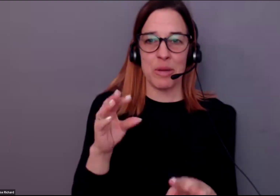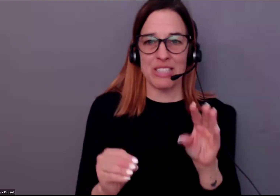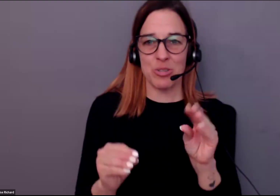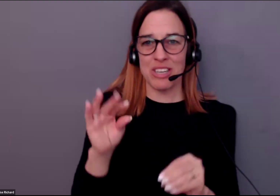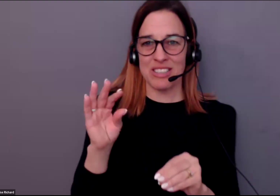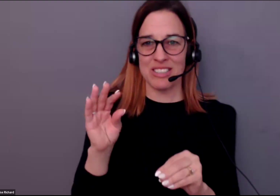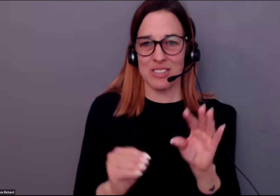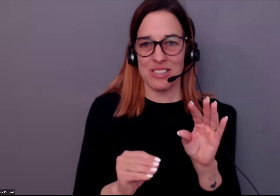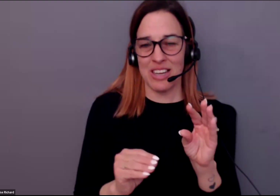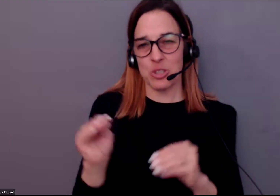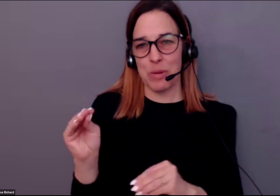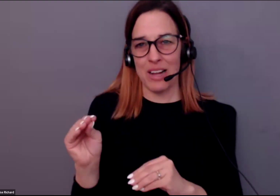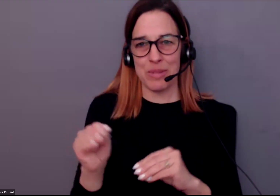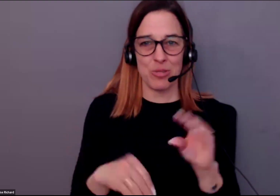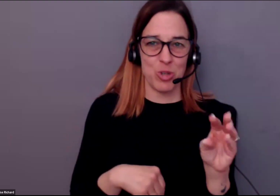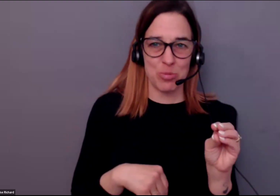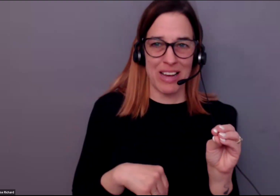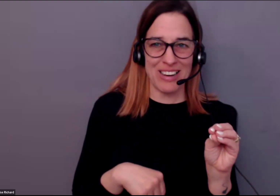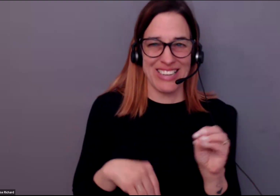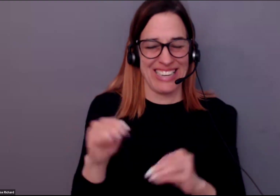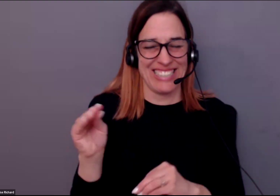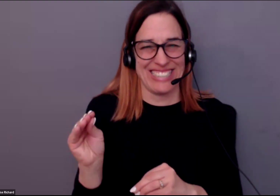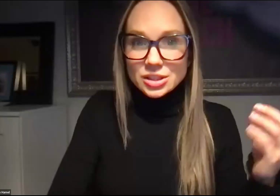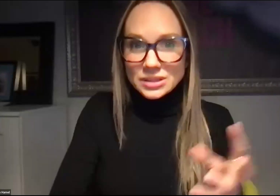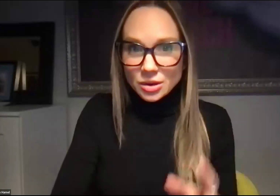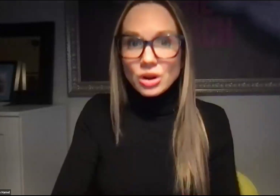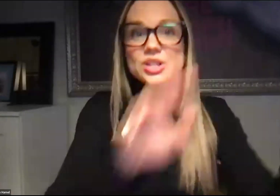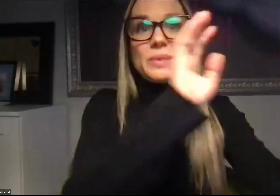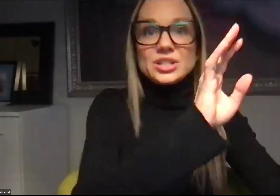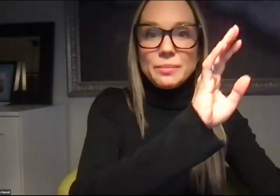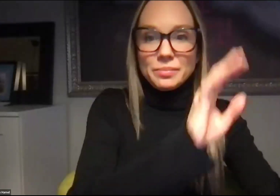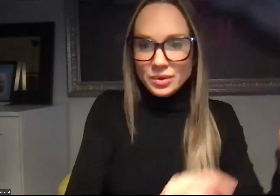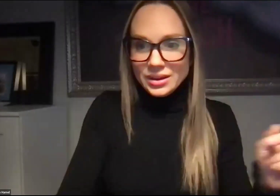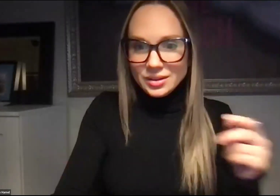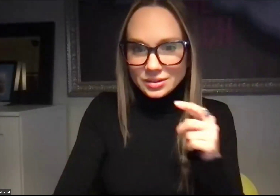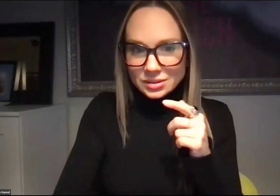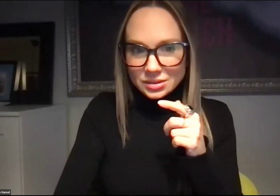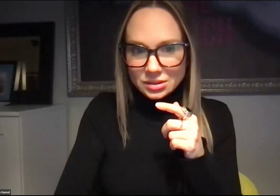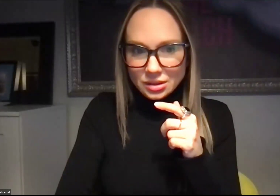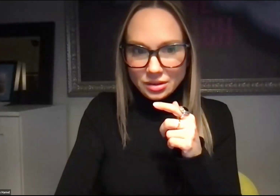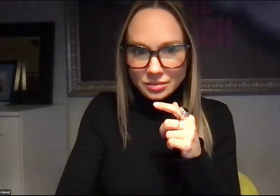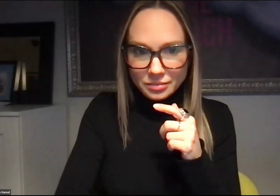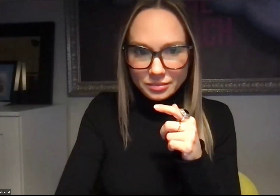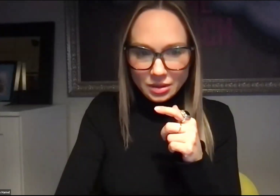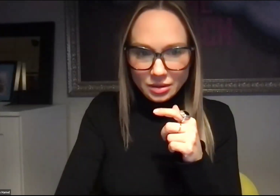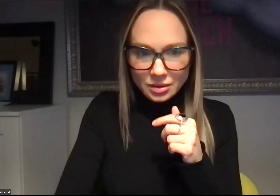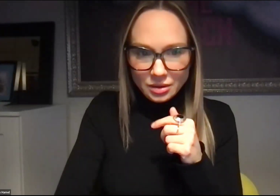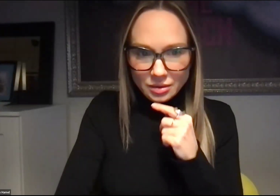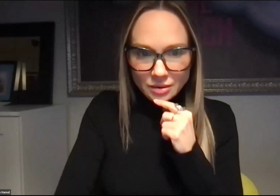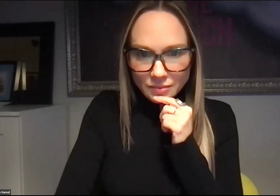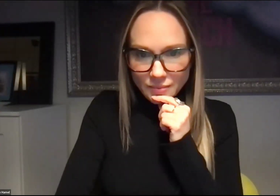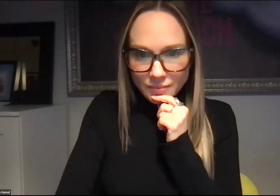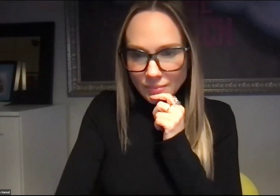Parce que c'est comme l'impression que c'est quand tu parles, mais là, moi, je parle. Ben, Ça, c'est c'est un ça, c'est peu parce que moi, difficile. quand je parle, ouais. euh,